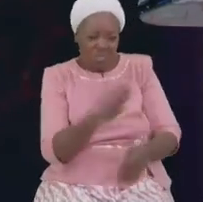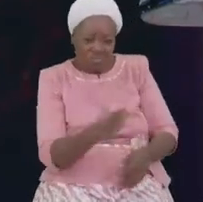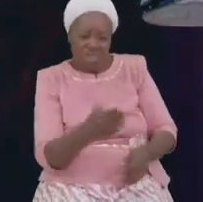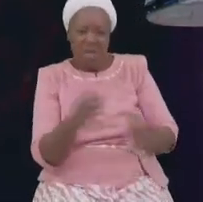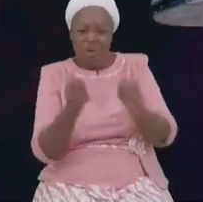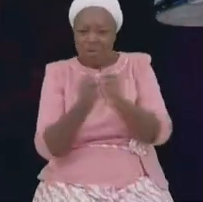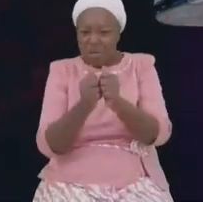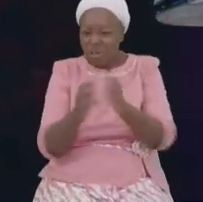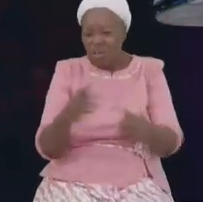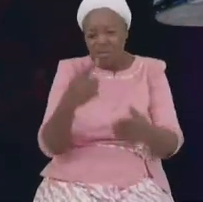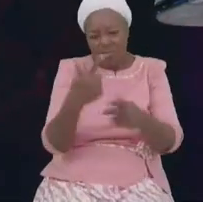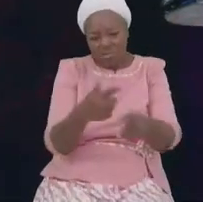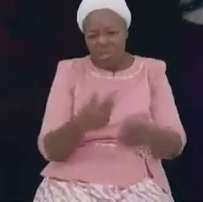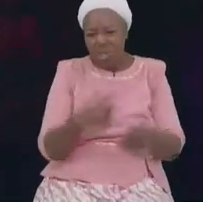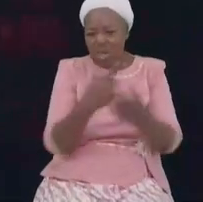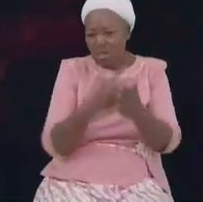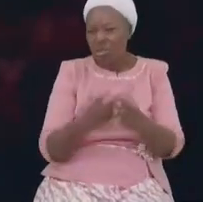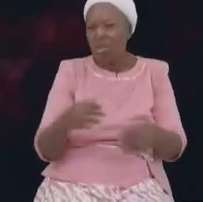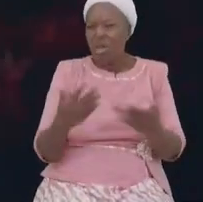sans discussion.